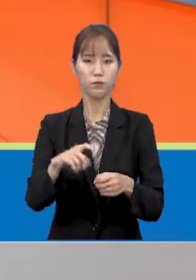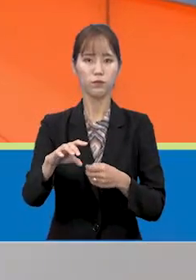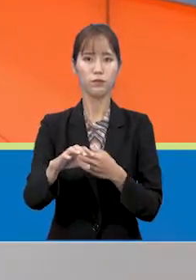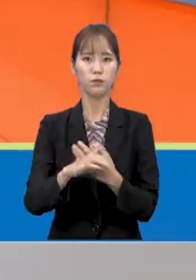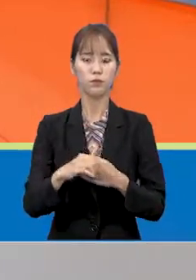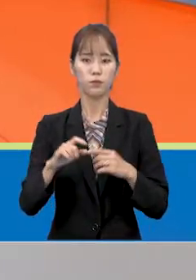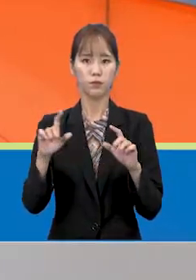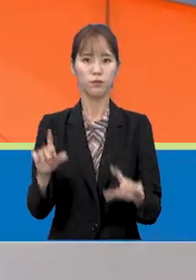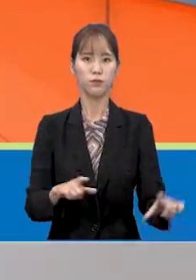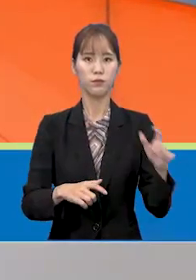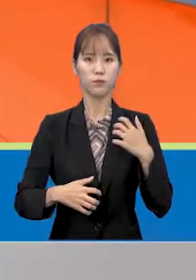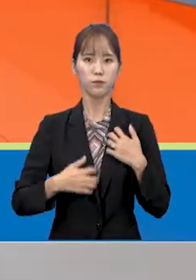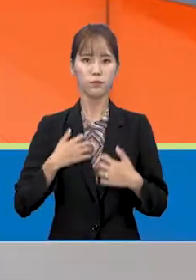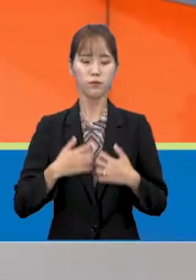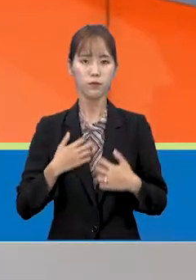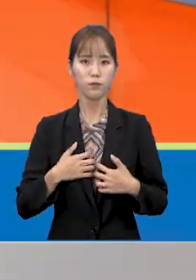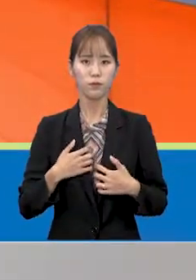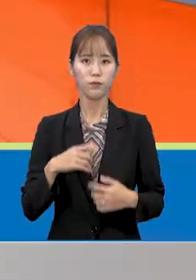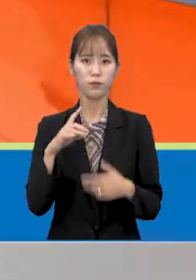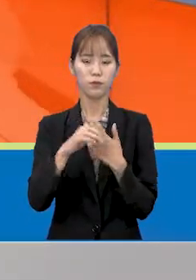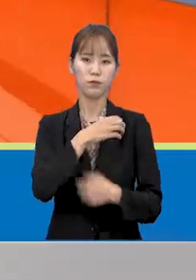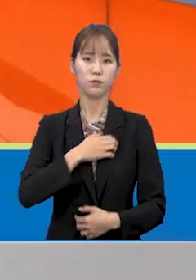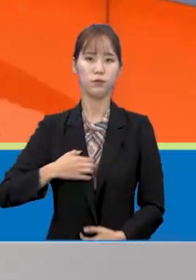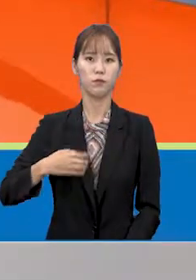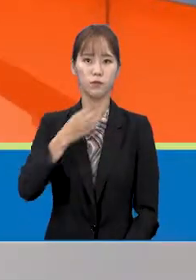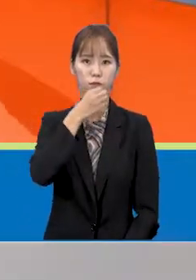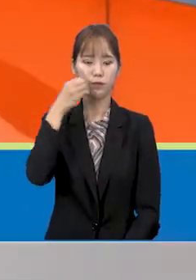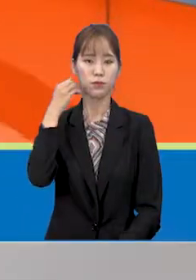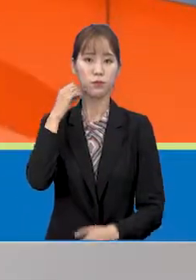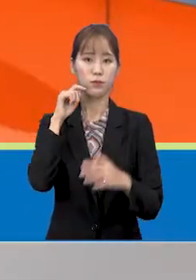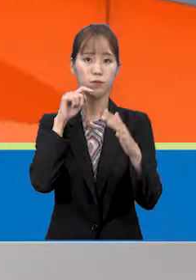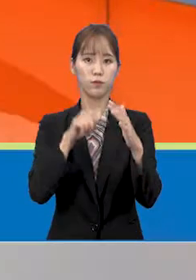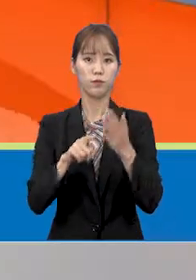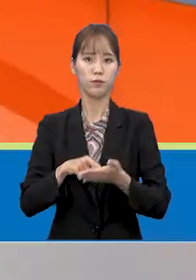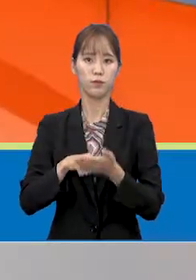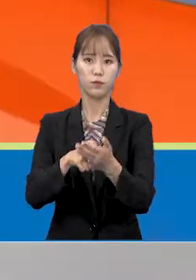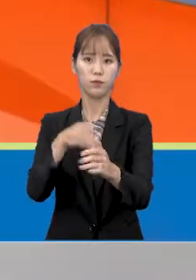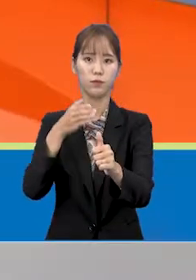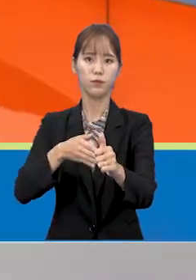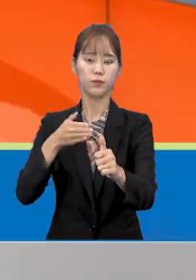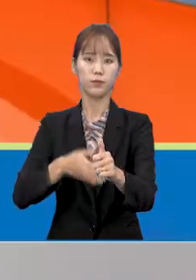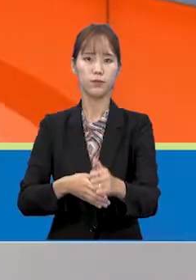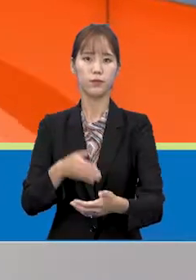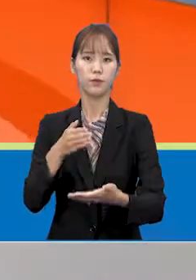활력과 즐거움을 찾고자 하는 분들은 동대문구청 홈페이지를 통해 신청하시면 됩니다.